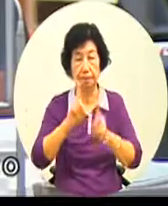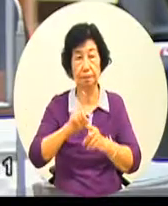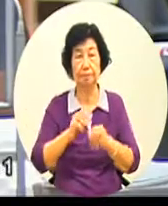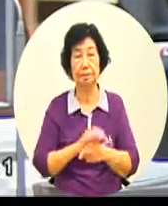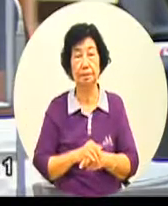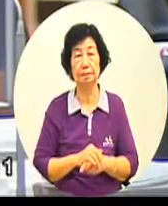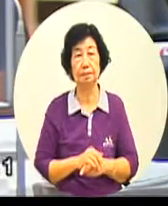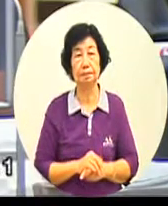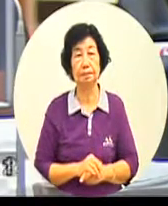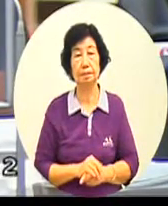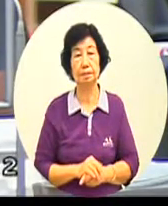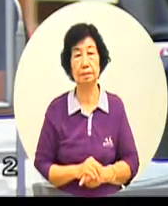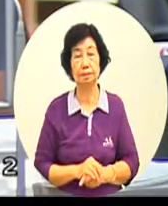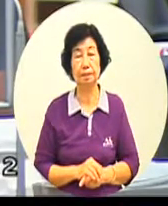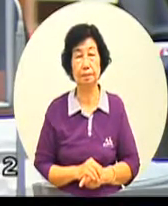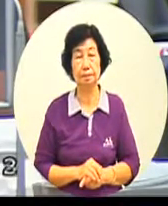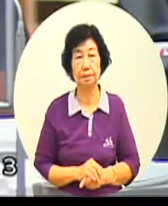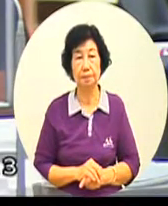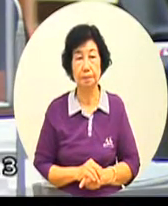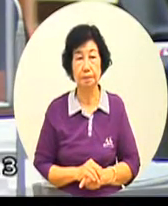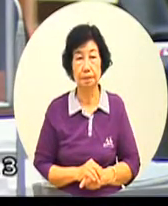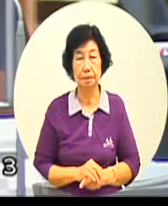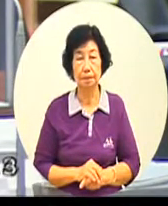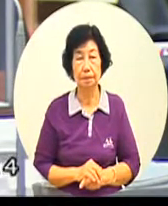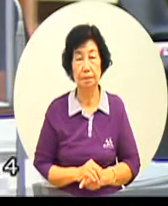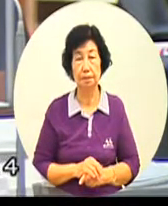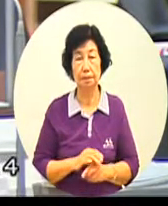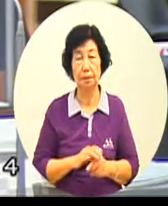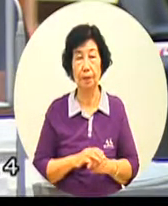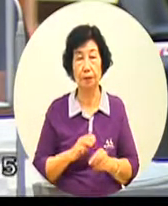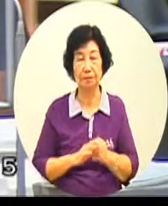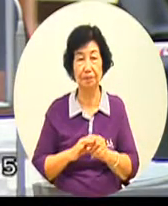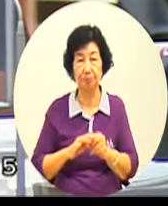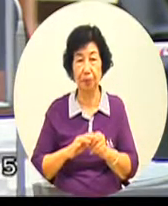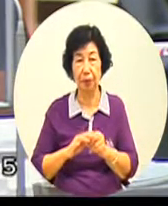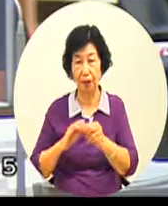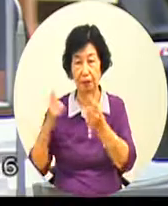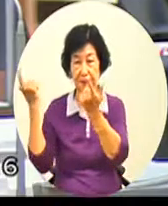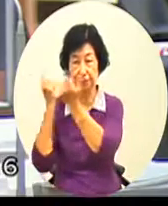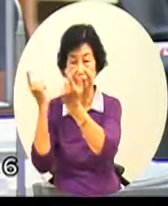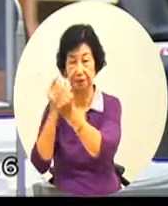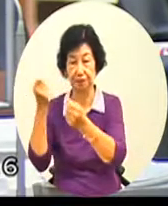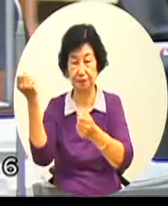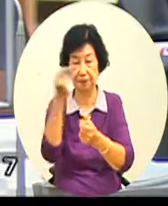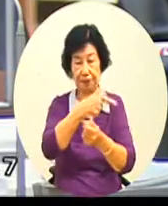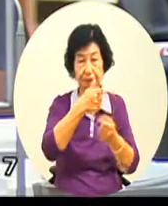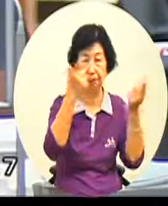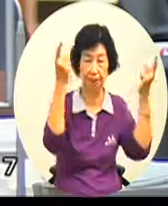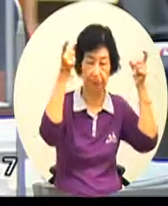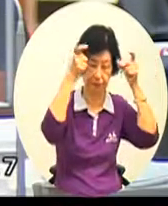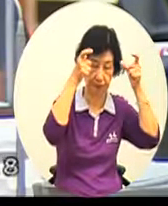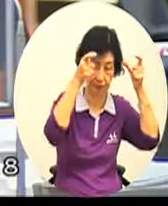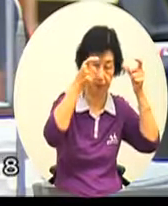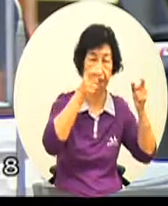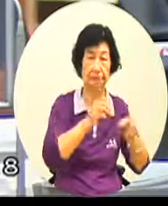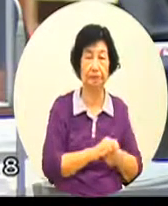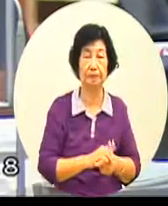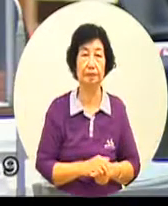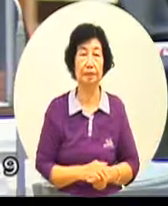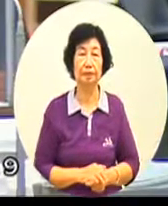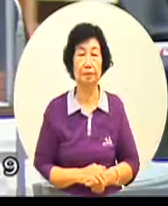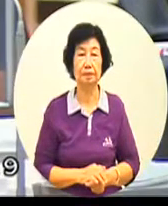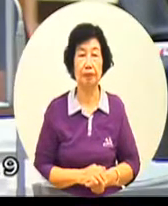而不及我们台北市啊，哈，明显的是高雄市啊，哈，所称的这个